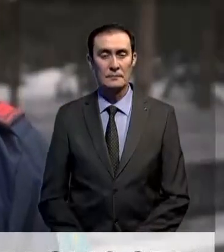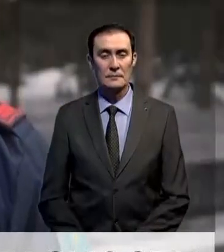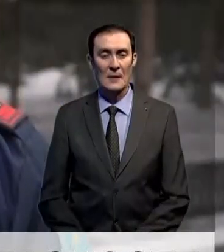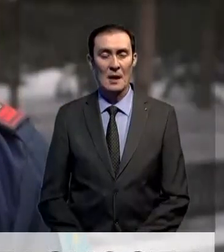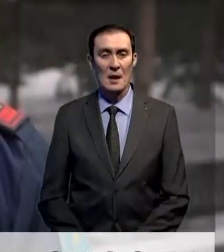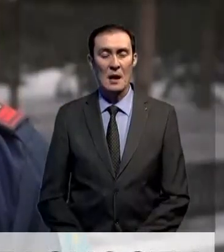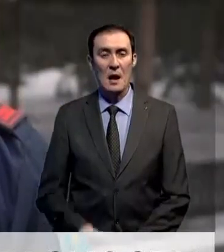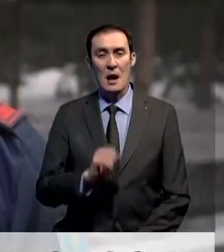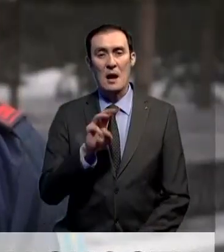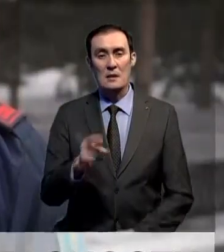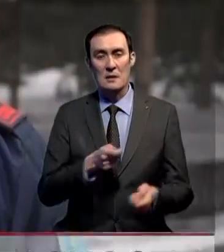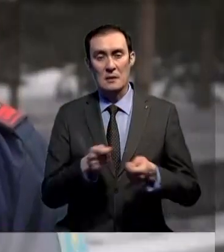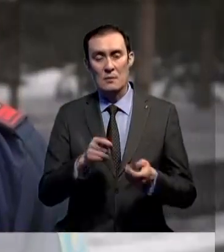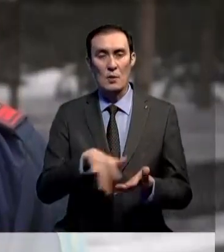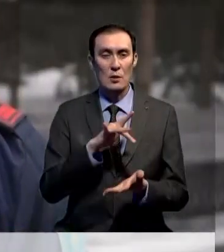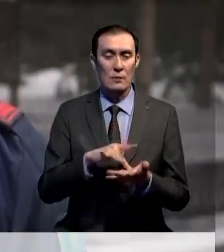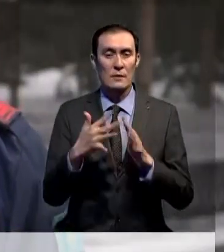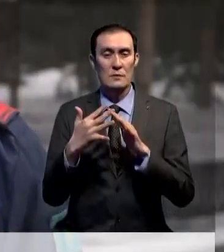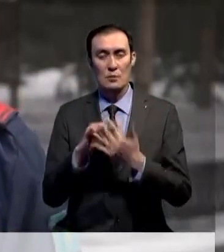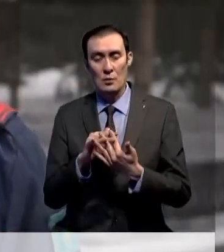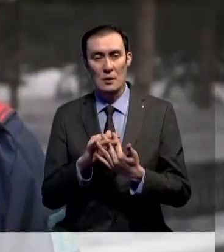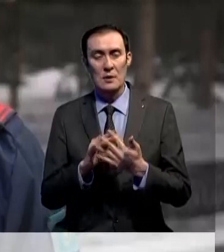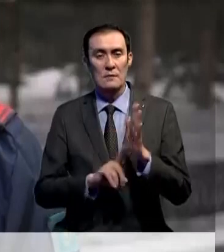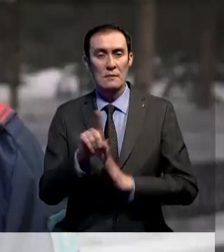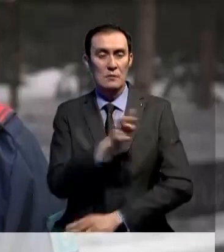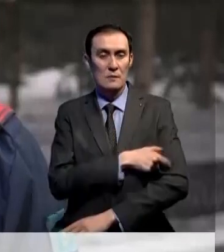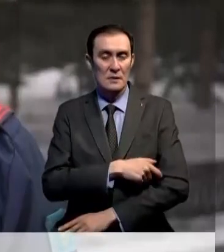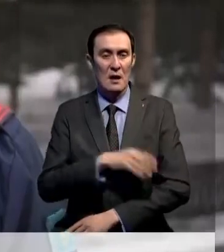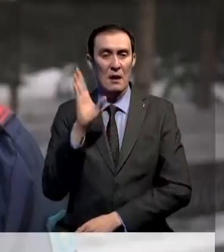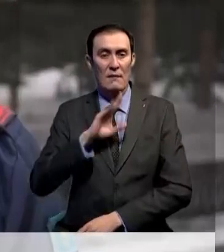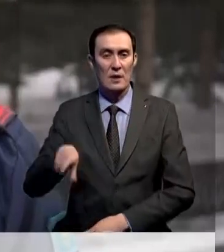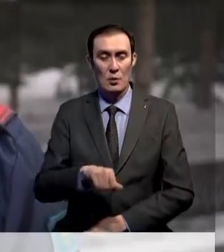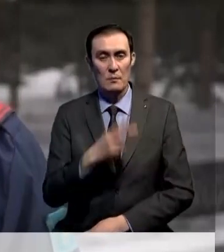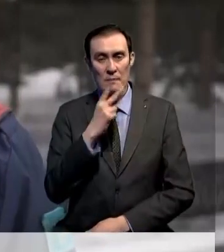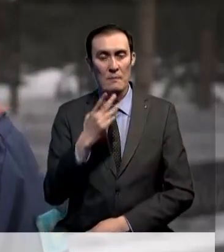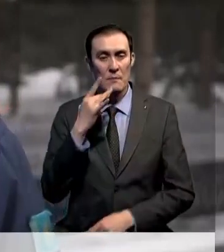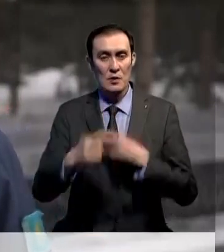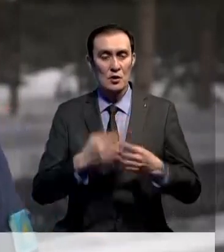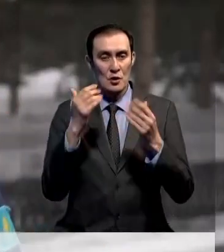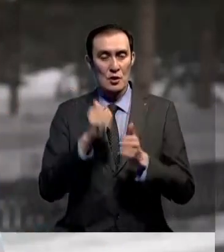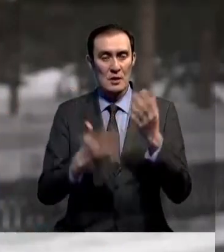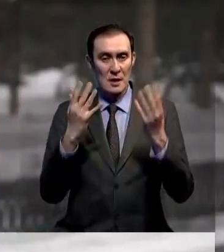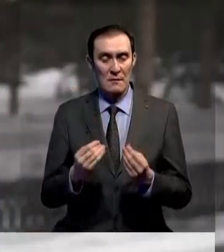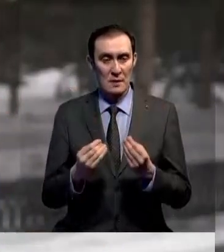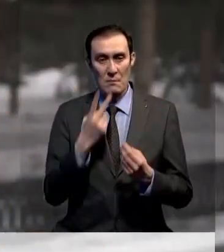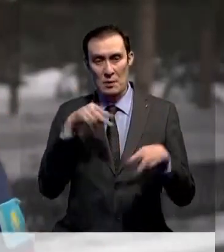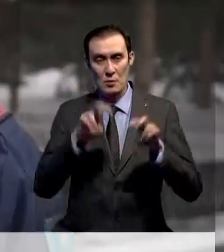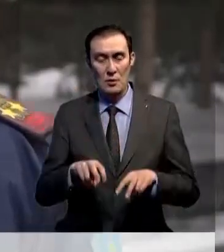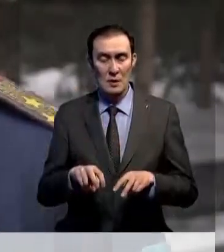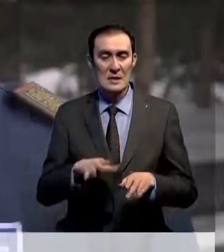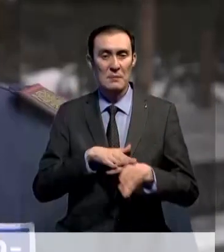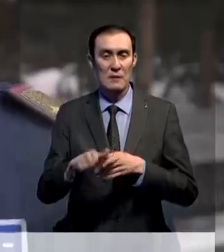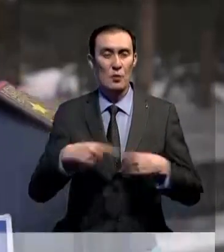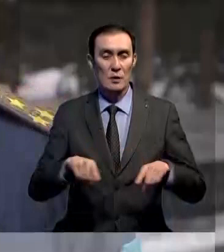В акиматах районов и городов организовано дежурство. За водоемами ведется ежедневный мониторинг. На данный момент местными исполнительными